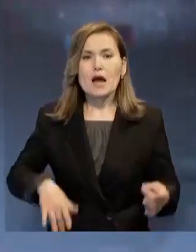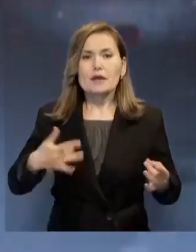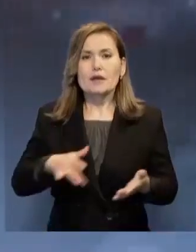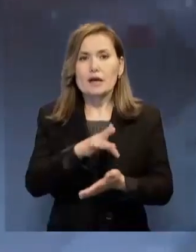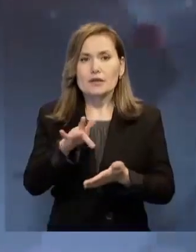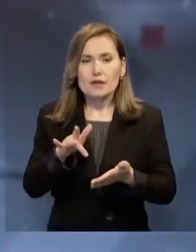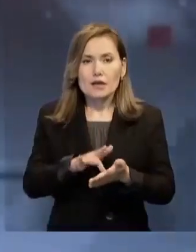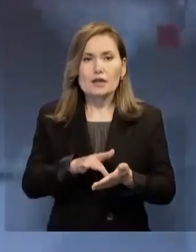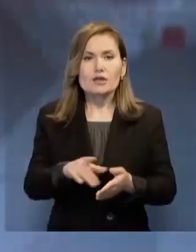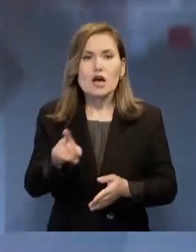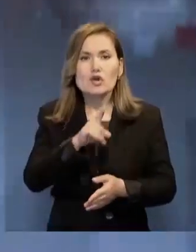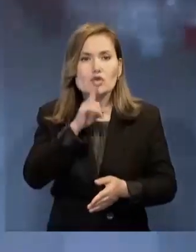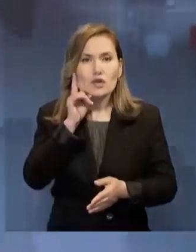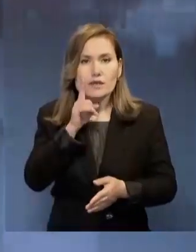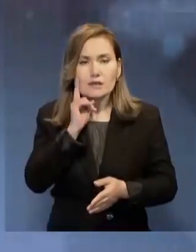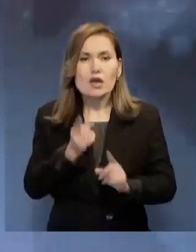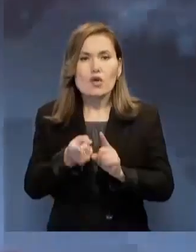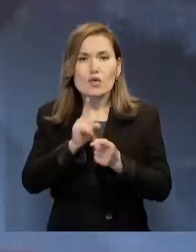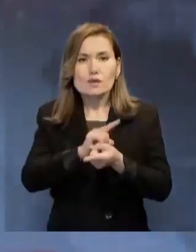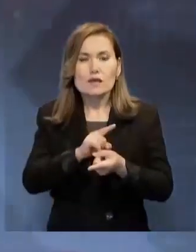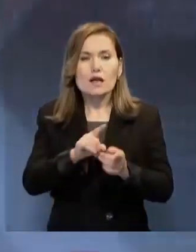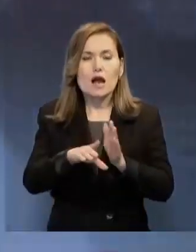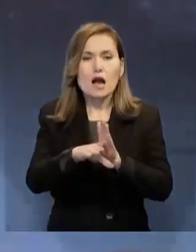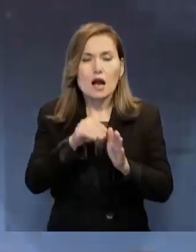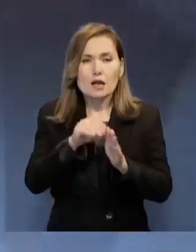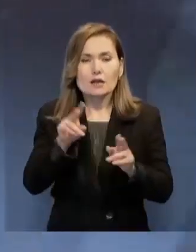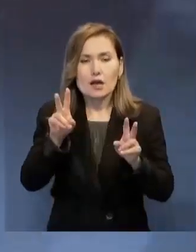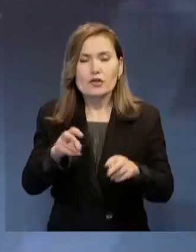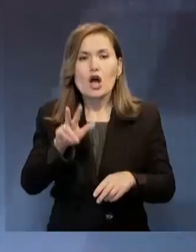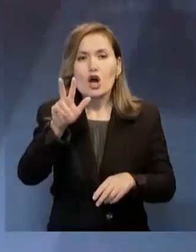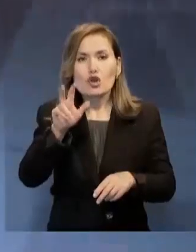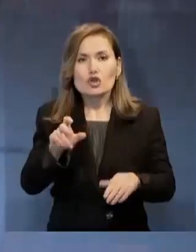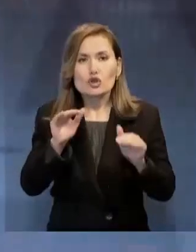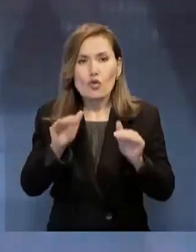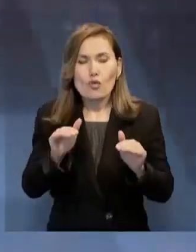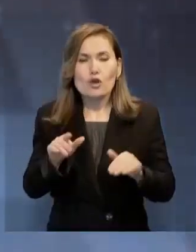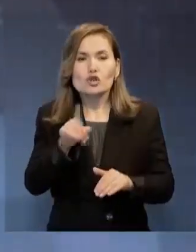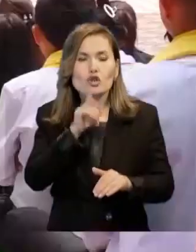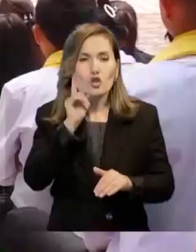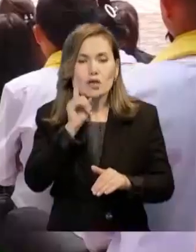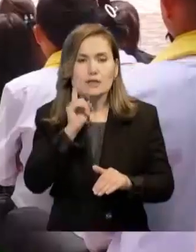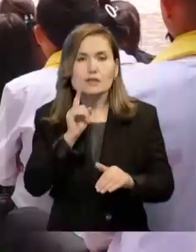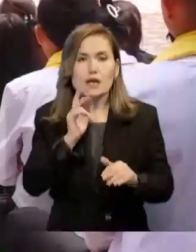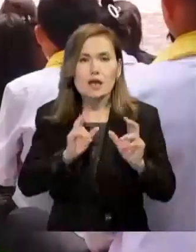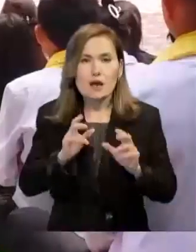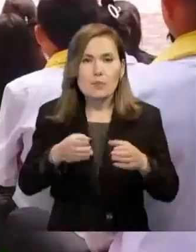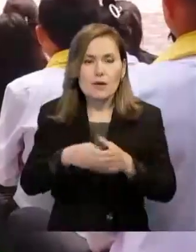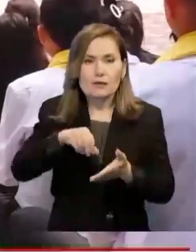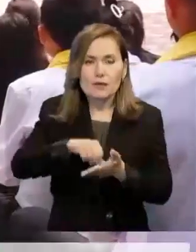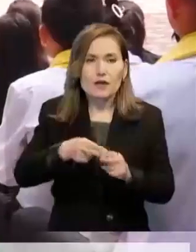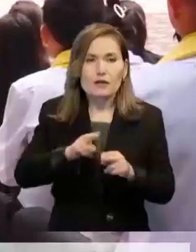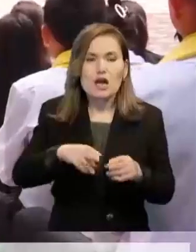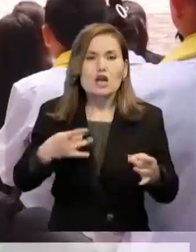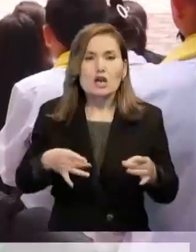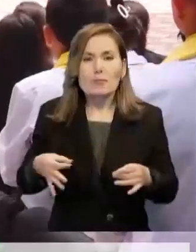Таразда өткен жастар өзгерісті қалайды форумына 300-ге жуық колледж студенті мен жұмысшы жастар қатысты. Ауыл партиясының Жамбыл